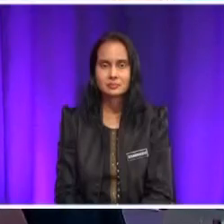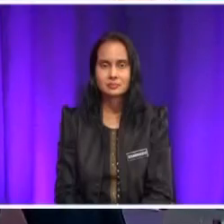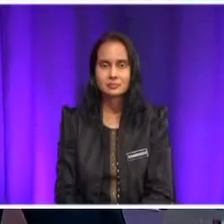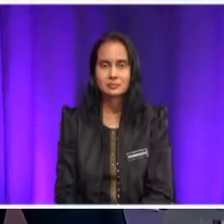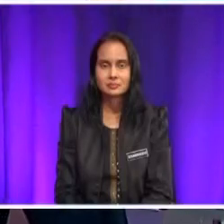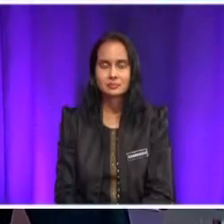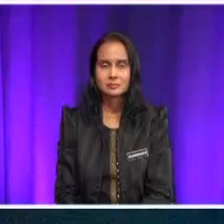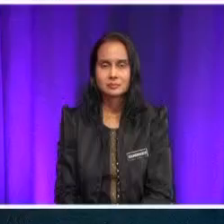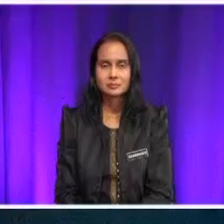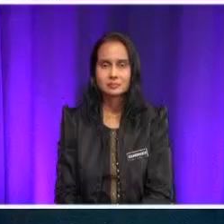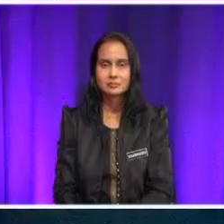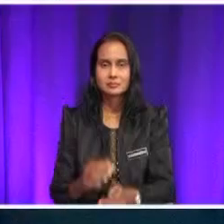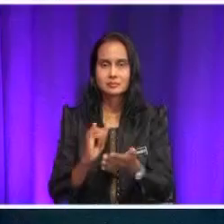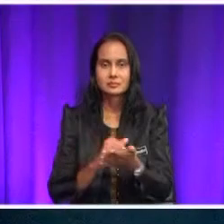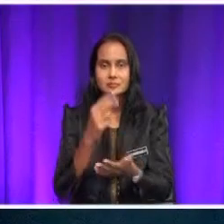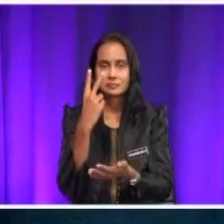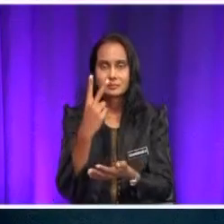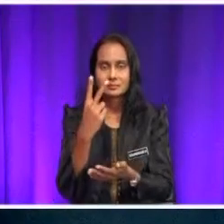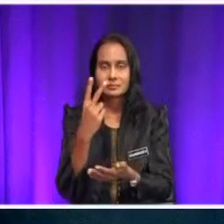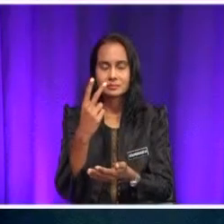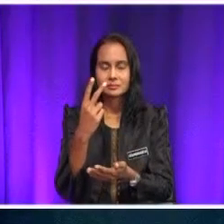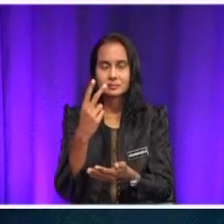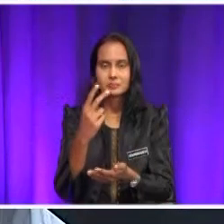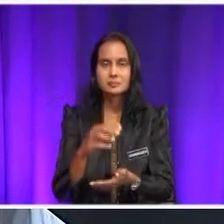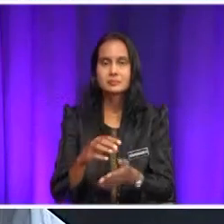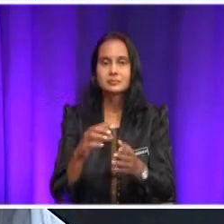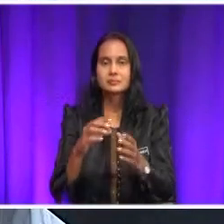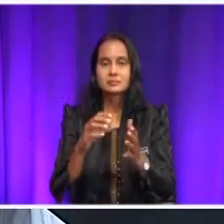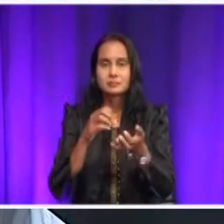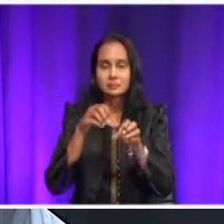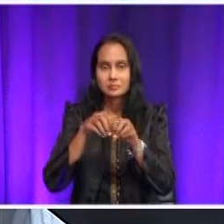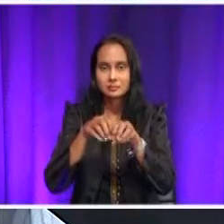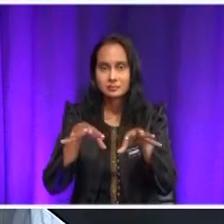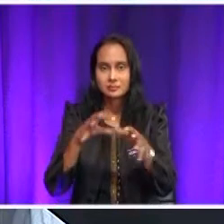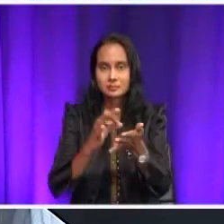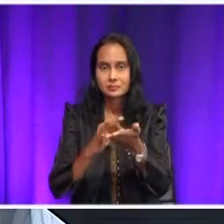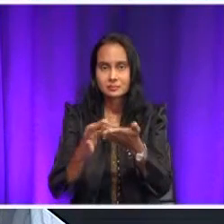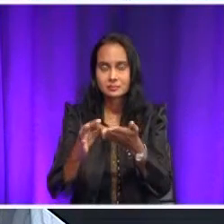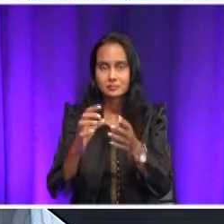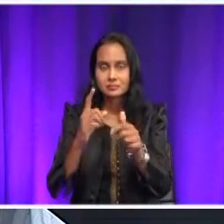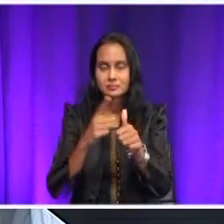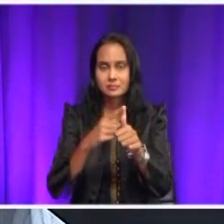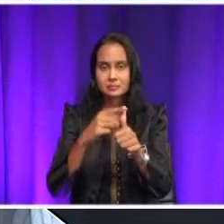baik Jadi itulah dua jenis perkecambahan biji benih yang pertama pecambahan Ipin